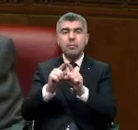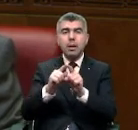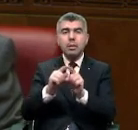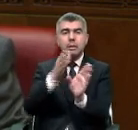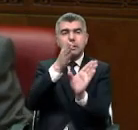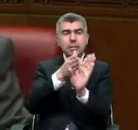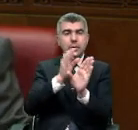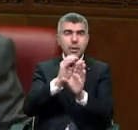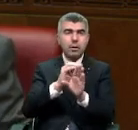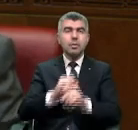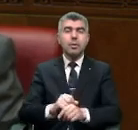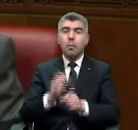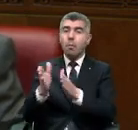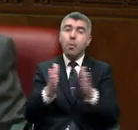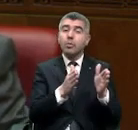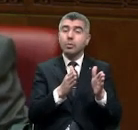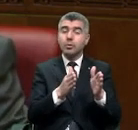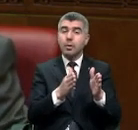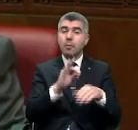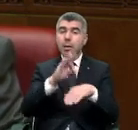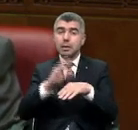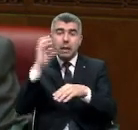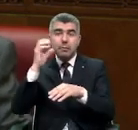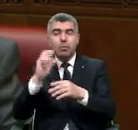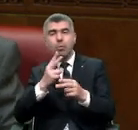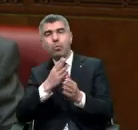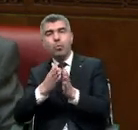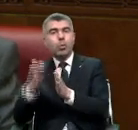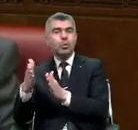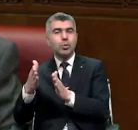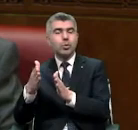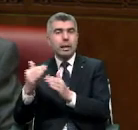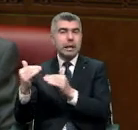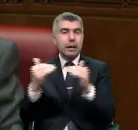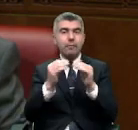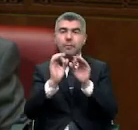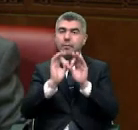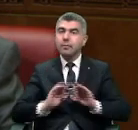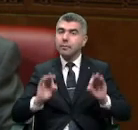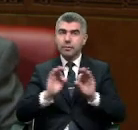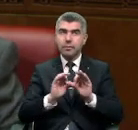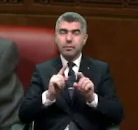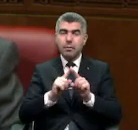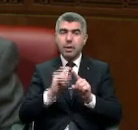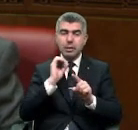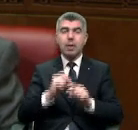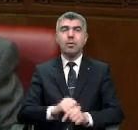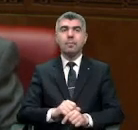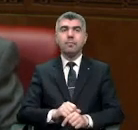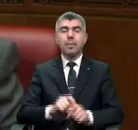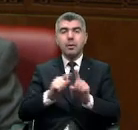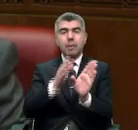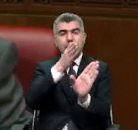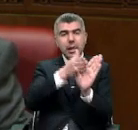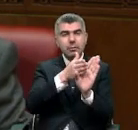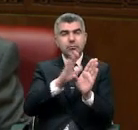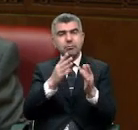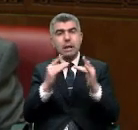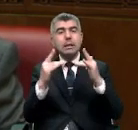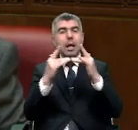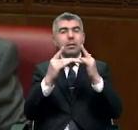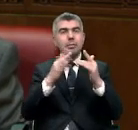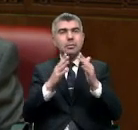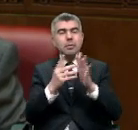المصابين باضطرابات عقلية. فالعرض الصحي اليوم في المجال ديال الصحة النفسية في المغرب، عندنا المؤسسات الصحة النفسية والتي تحتوي على حاليا على طاقة